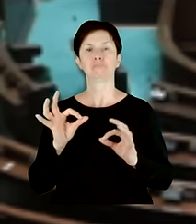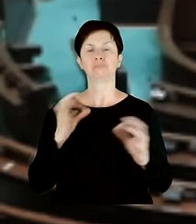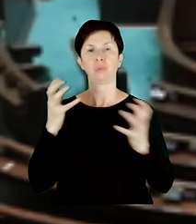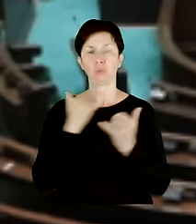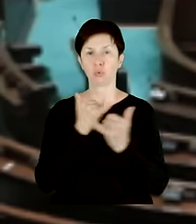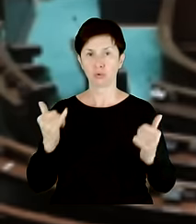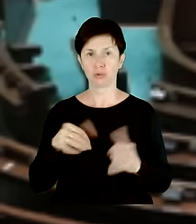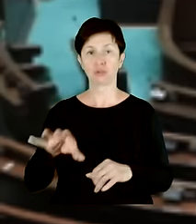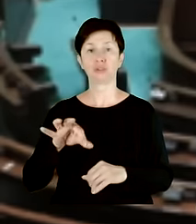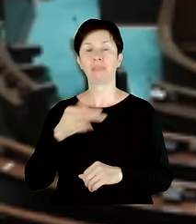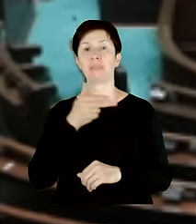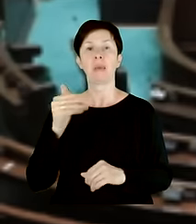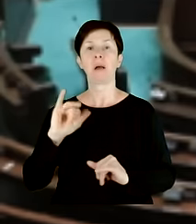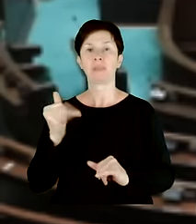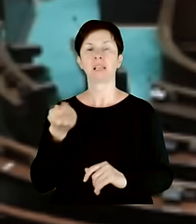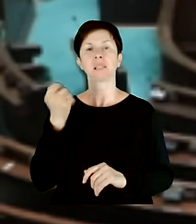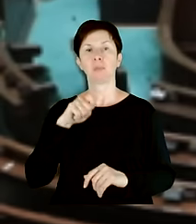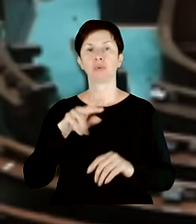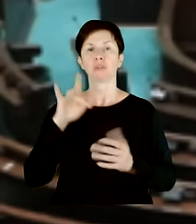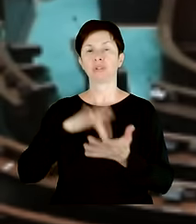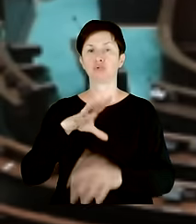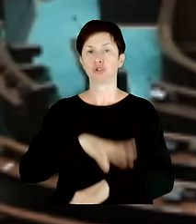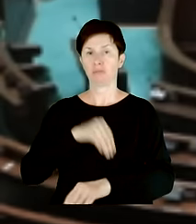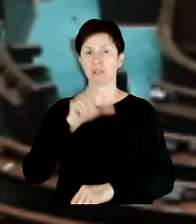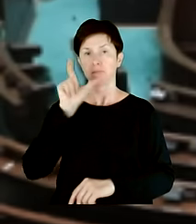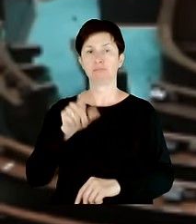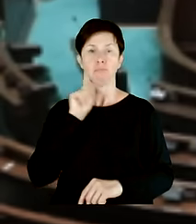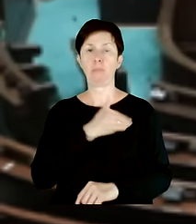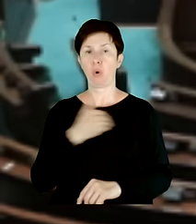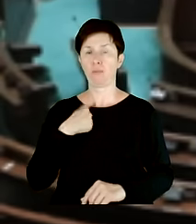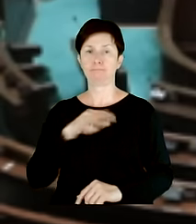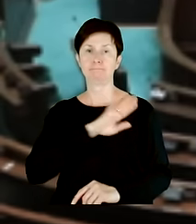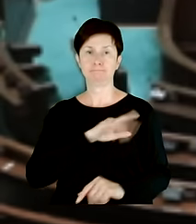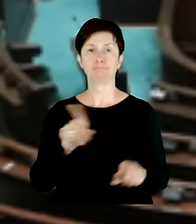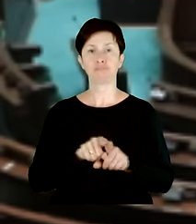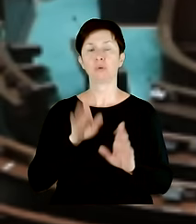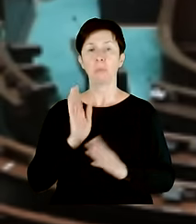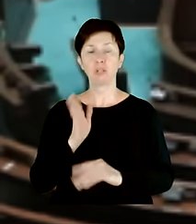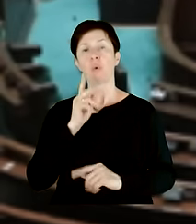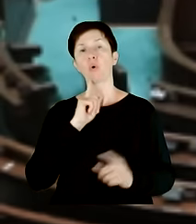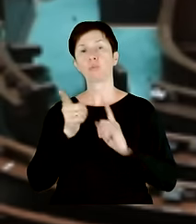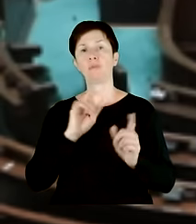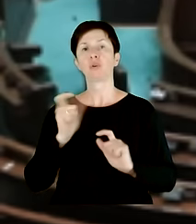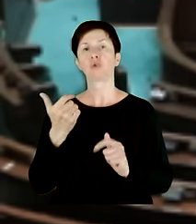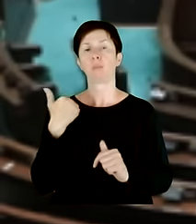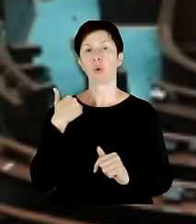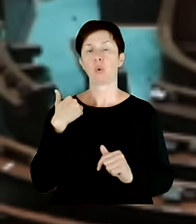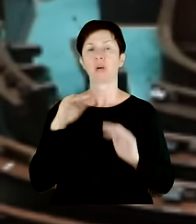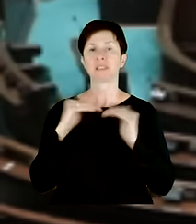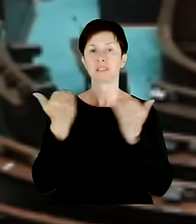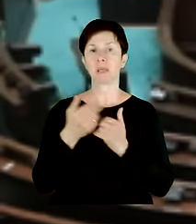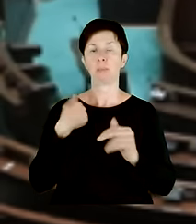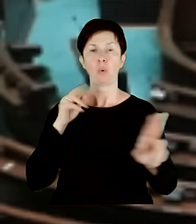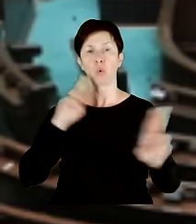kwestii zabójstwa w Szwecji Polaka. Będziemy także rozmawiali o tym, co wydarzyło się w Sejmie, bo tam głosowano 4 projekty